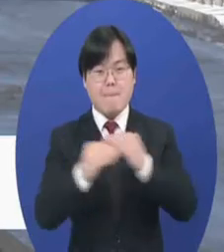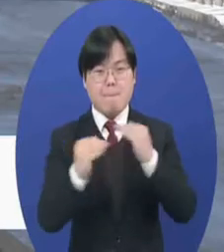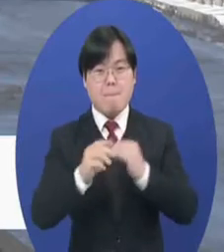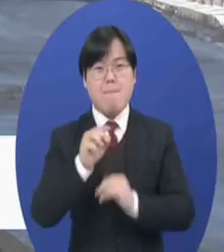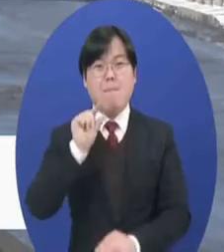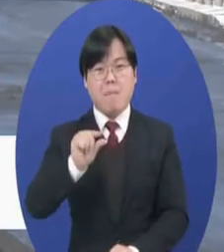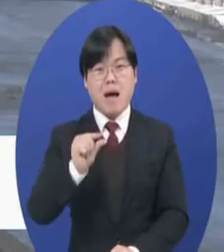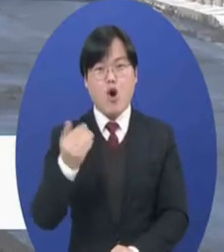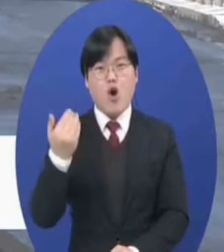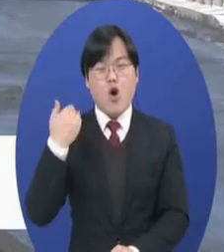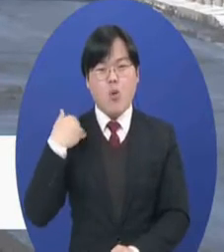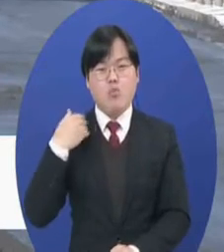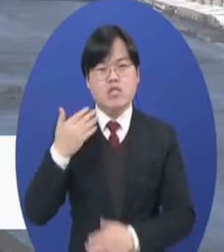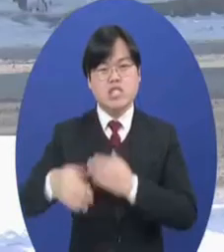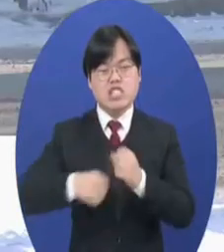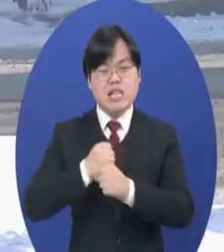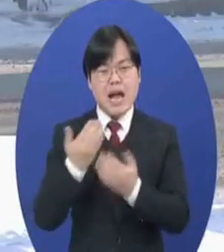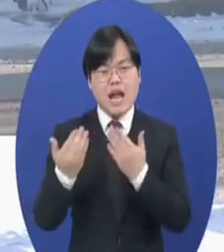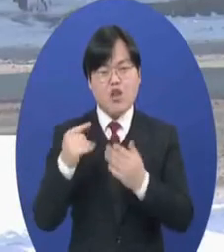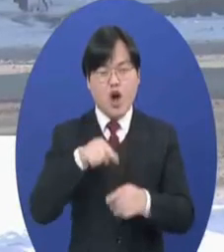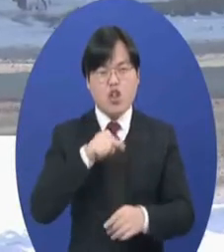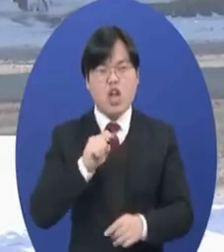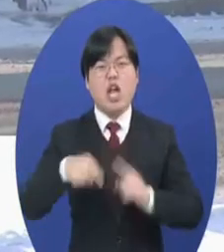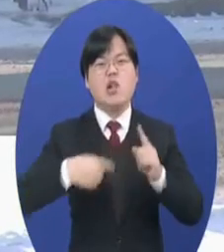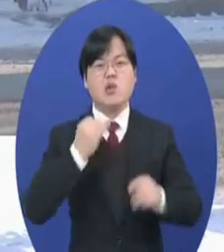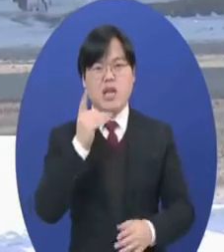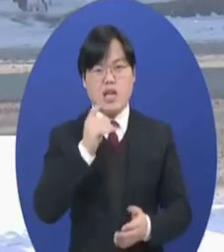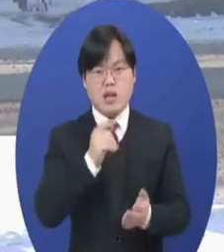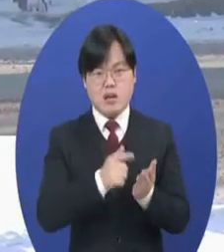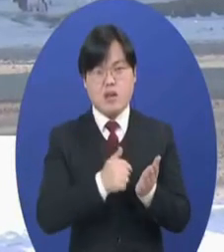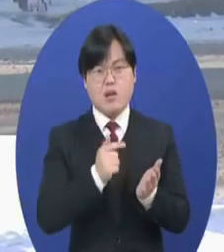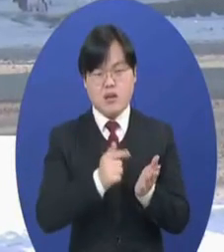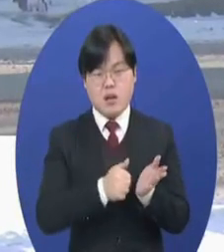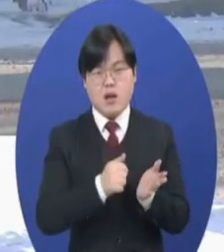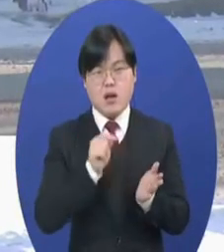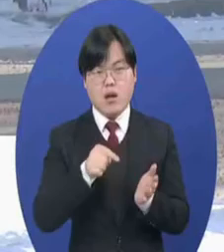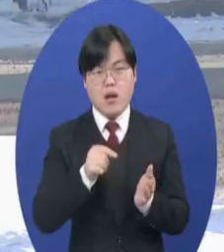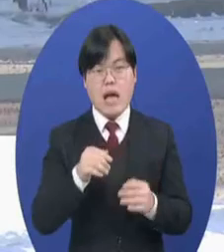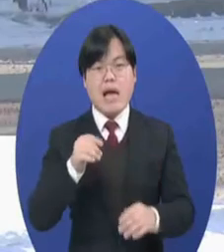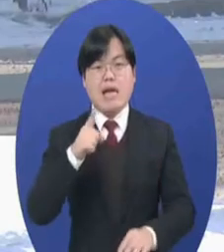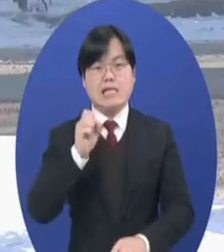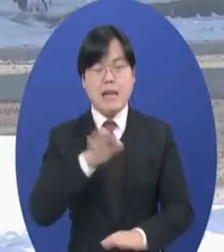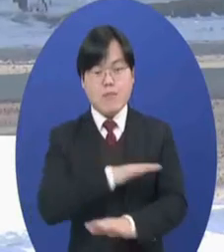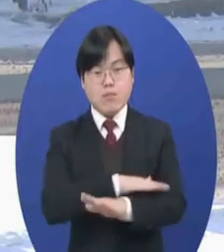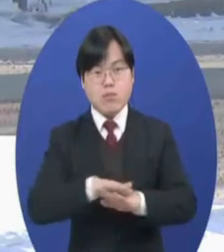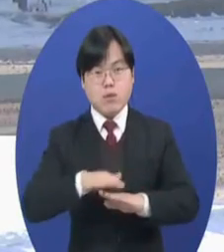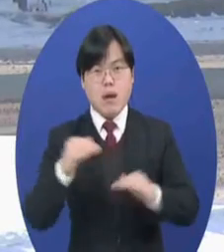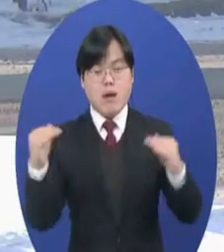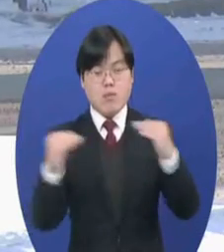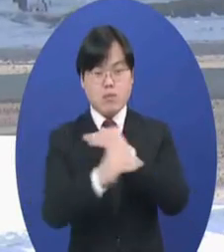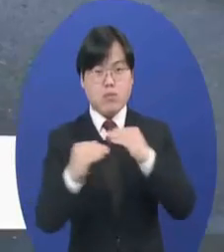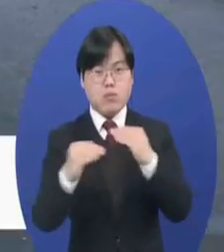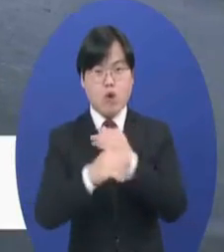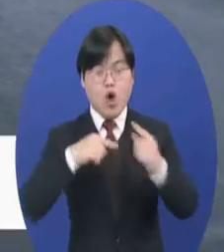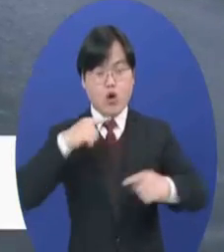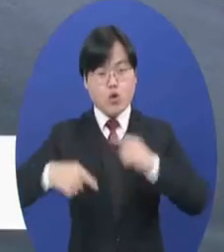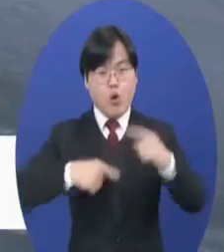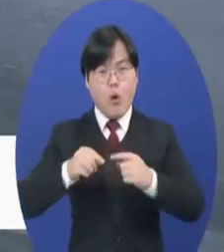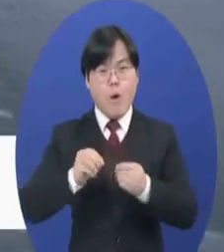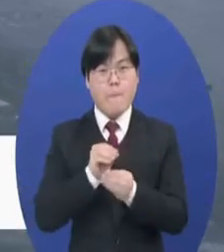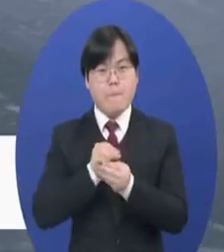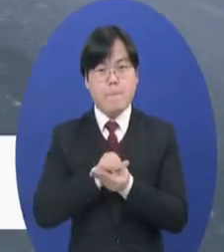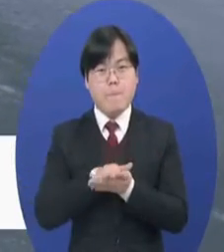жилээс нэмэгдүүлсэн хэмжээгээр бодис цацаж халтрага гулгаанаас сэргийлж байна. Зам дээр цацсан бодис хөдөлгөөнд оролцож байгаа тээвэр хэрэгслийн эрчимд